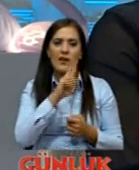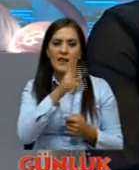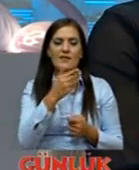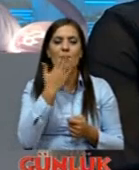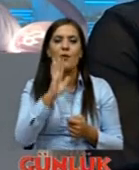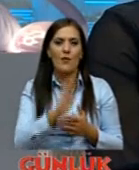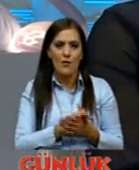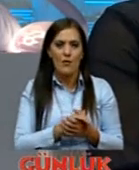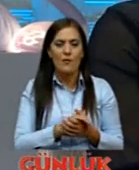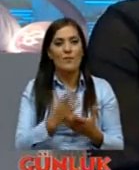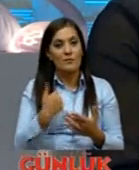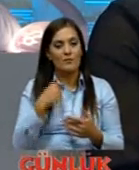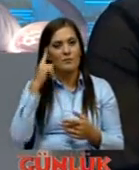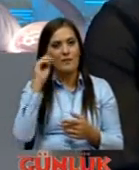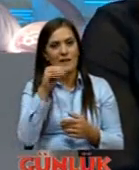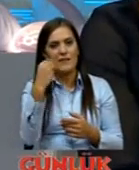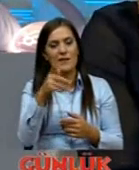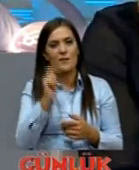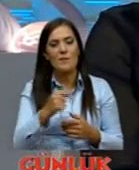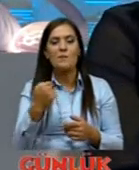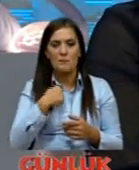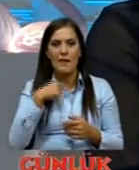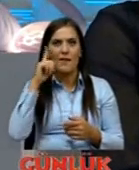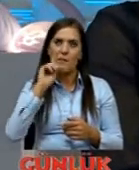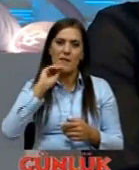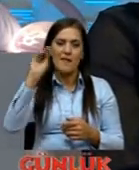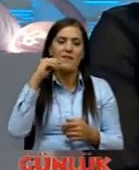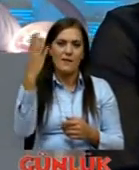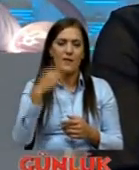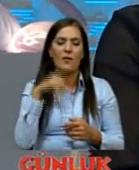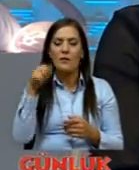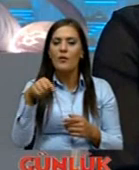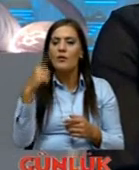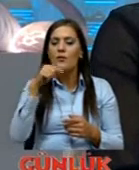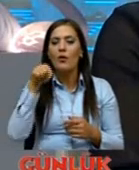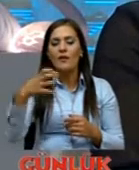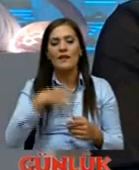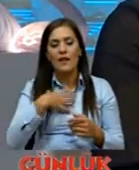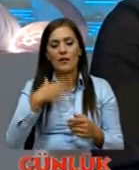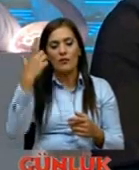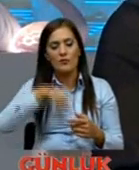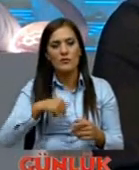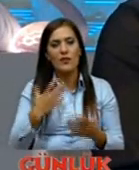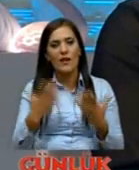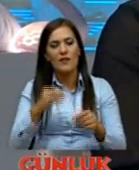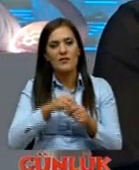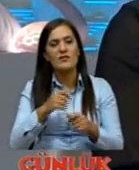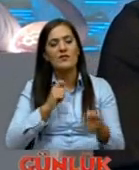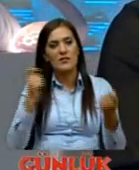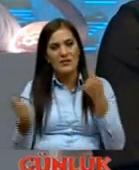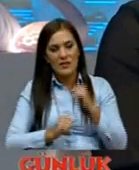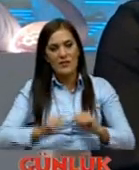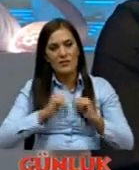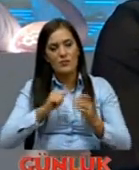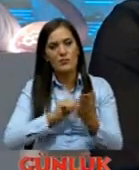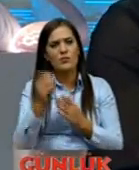yok. Yani, öneriyorum. Evet, ben de öneriyorum. Çünkü onların da aslında kendi vücut ağırlıklarıyla çalışarak birçok